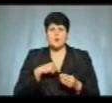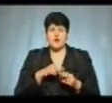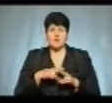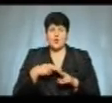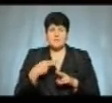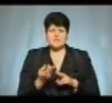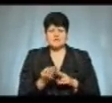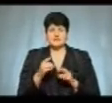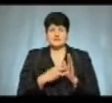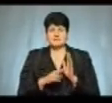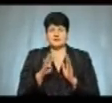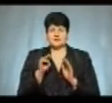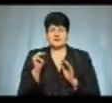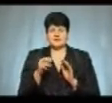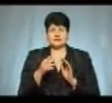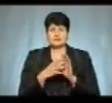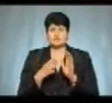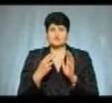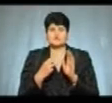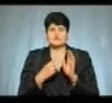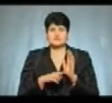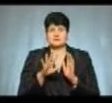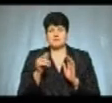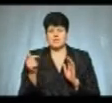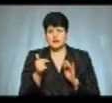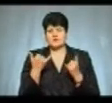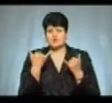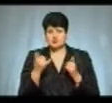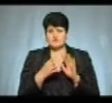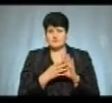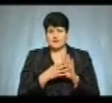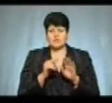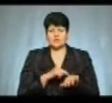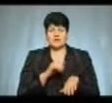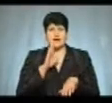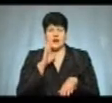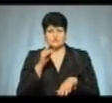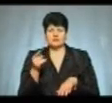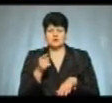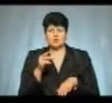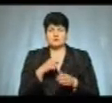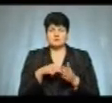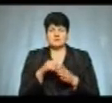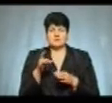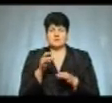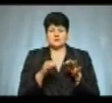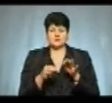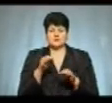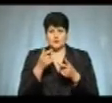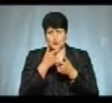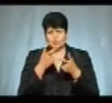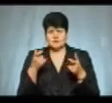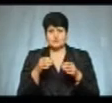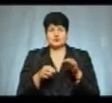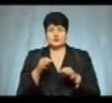сумі 84 985 гривень сьогодні о 9 годині ранку в Тернопільському міськрайонному суді оголосив